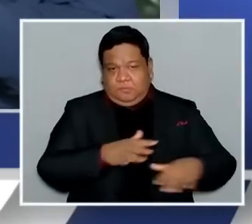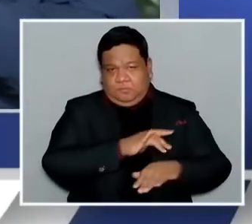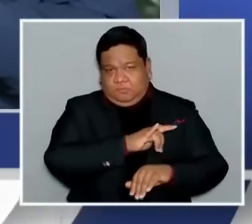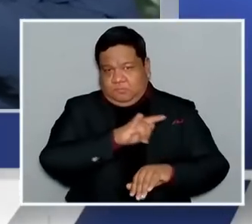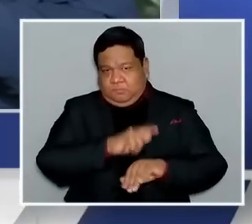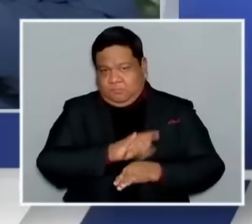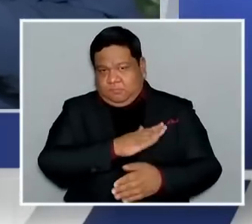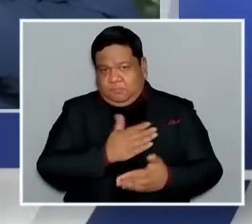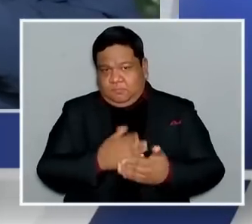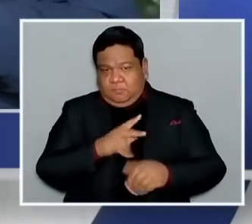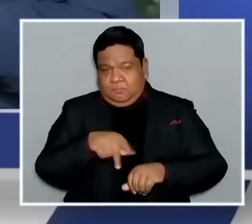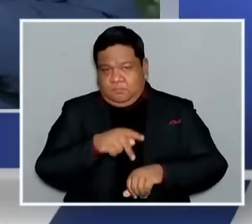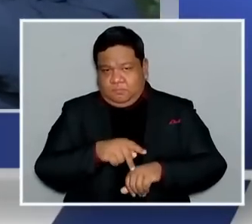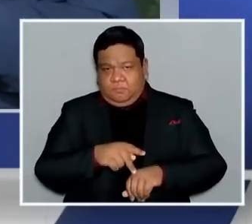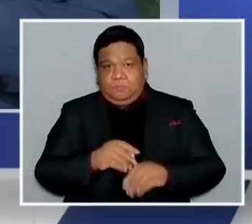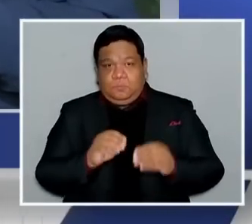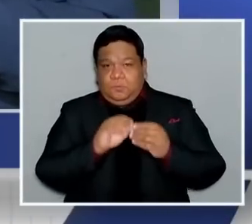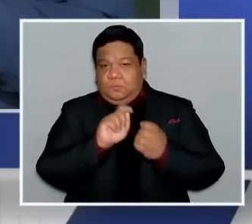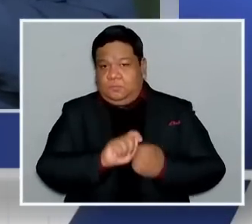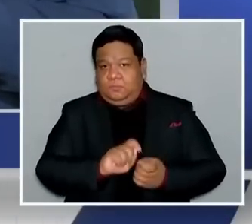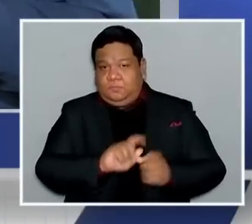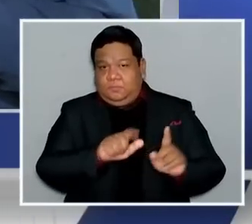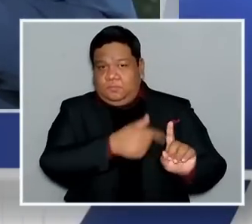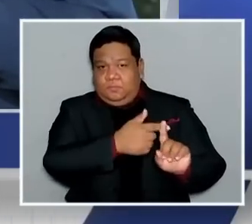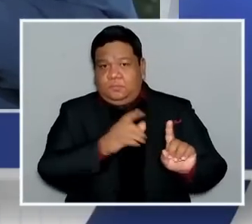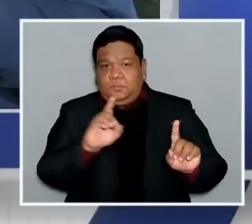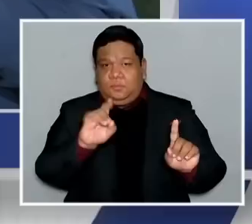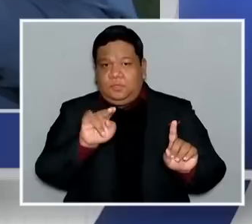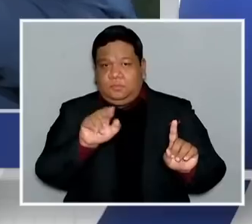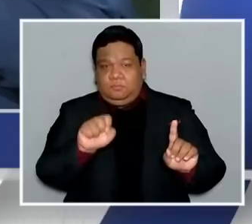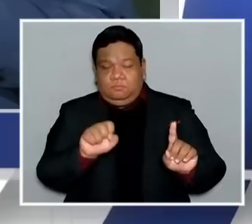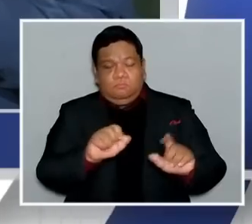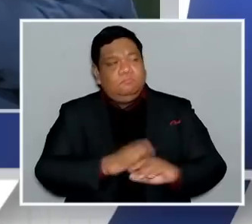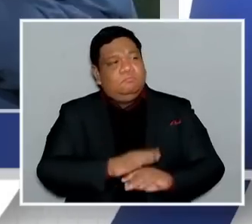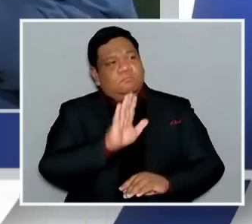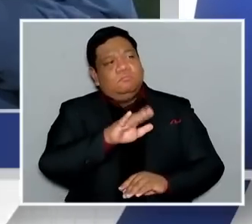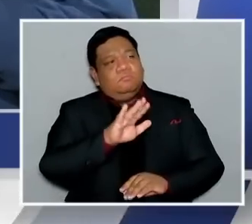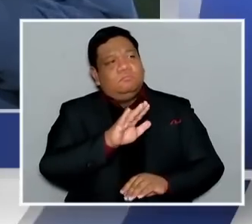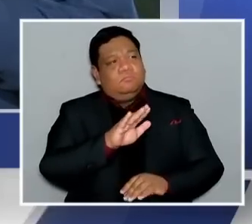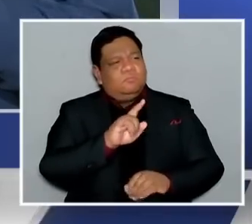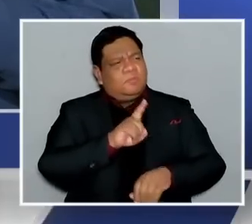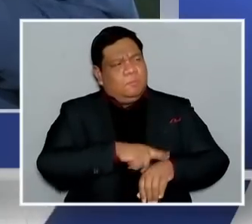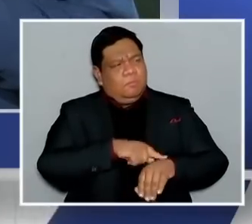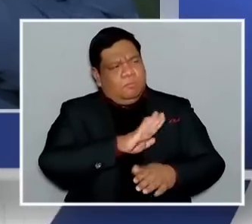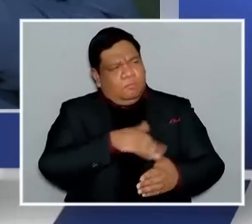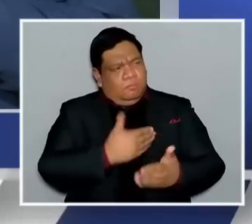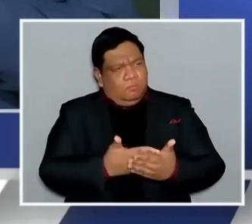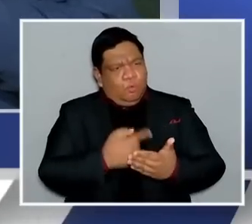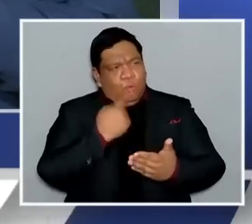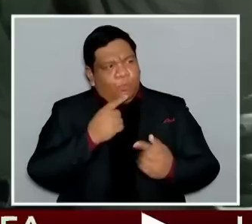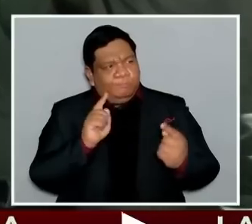oras dumating at sino naman ang mga sumalubong sa labi ni Wilma?